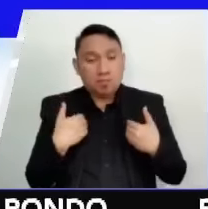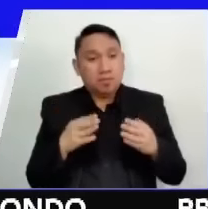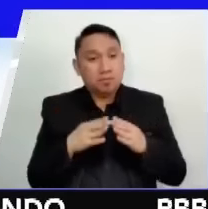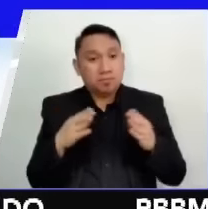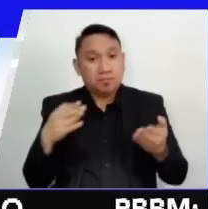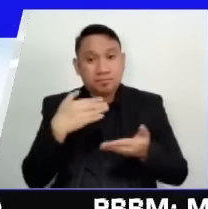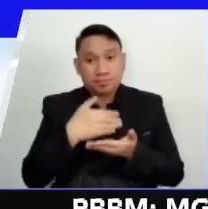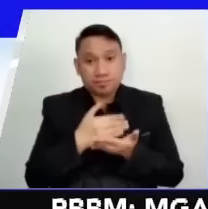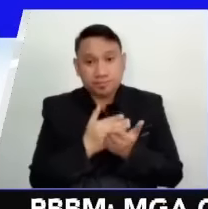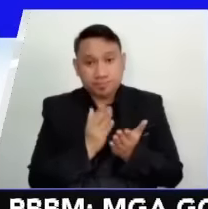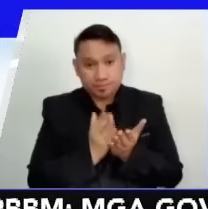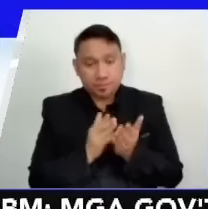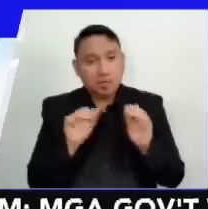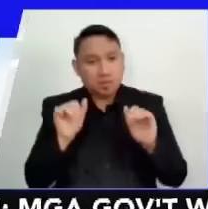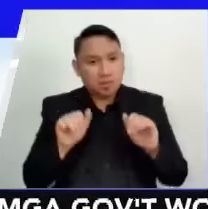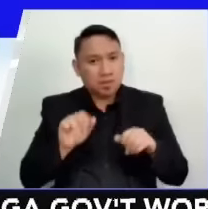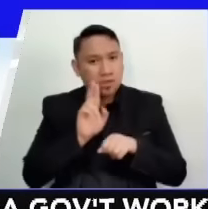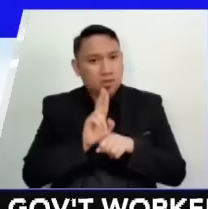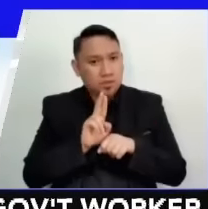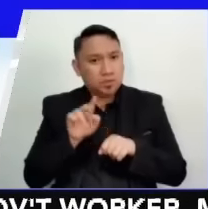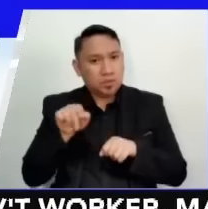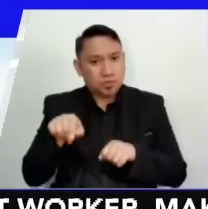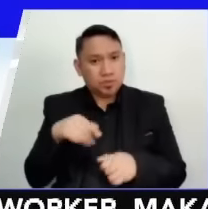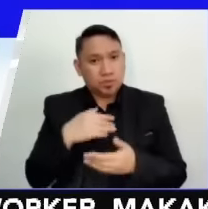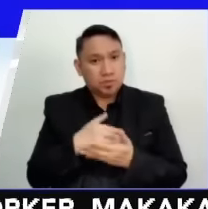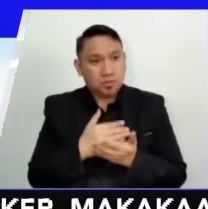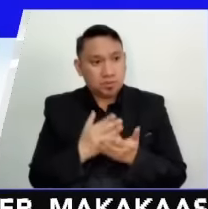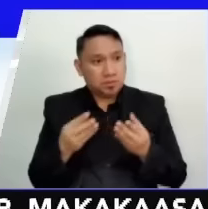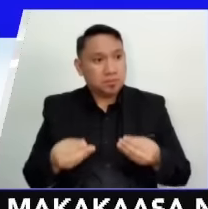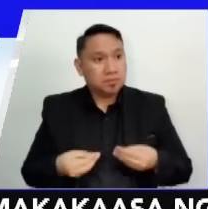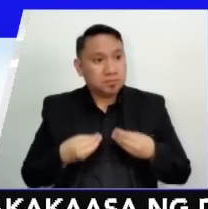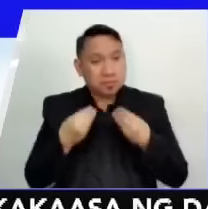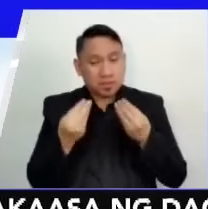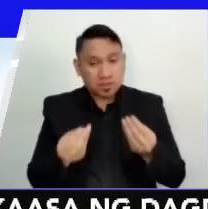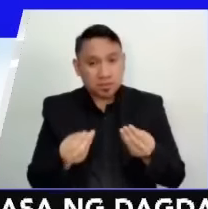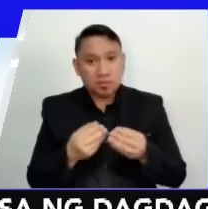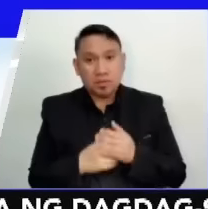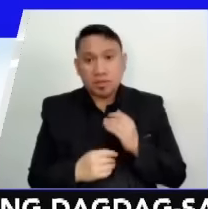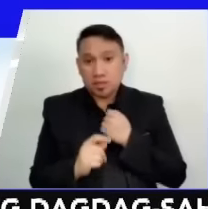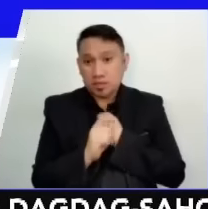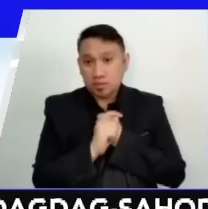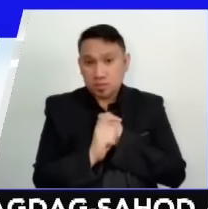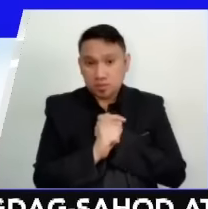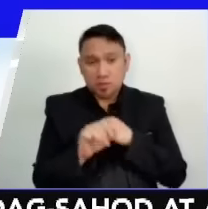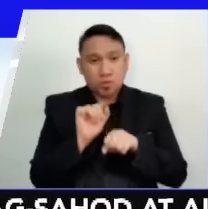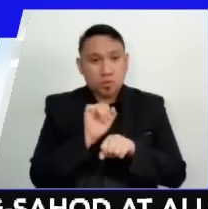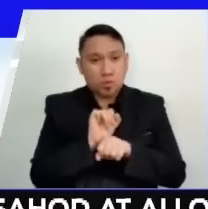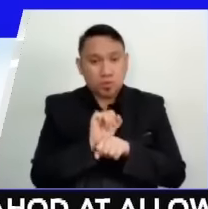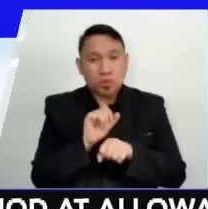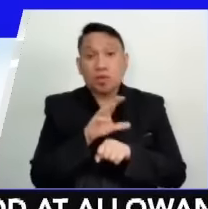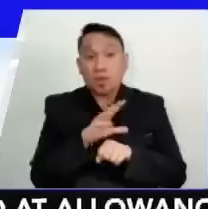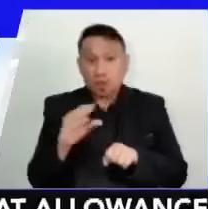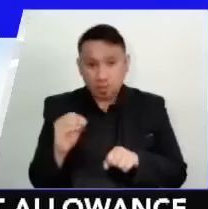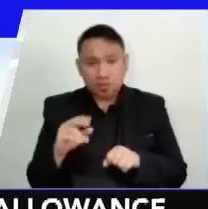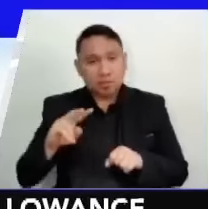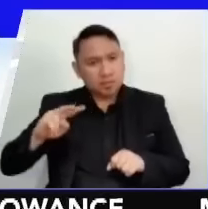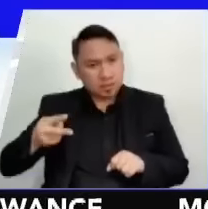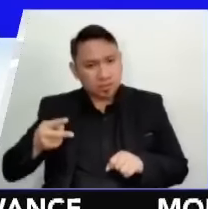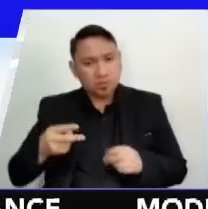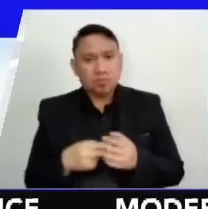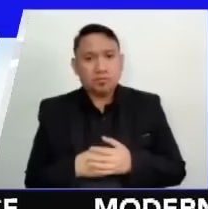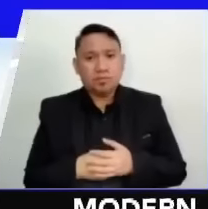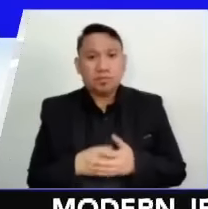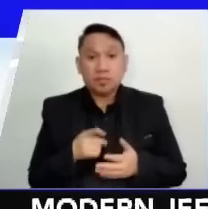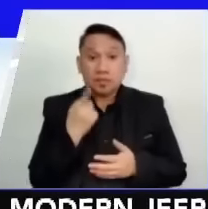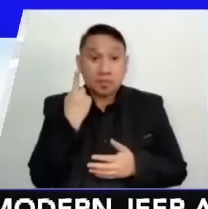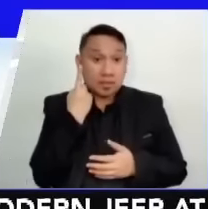magagamit natin yang pondong iyan Para mabigyan sila ng temporary employment At pangalawa ah Kanina ka-text ko lang